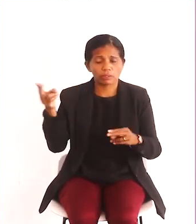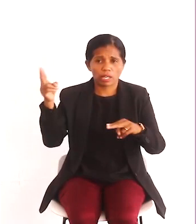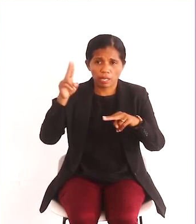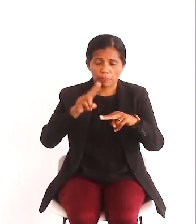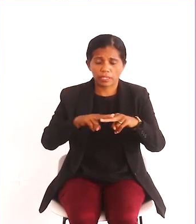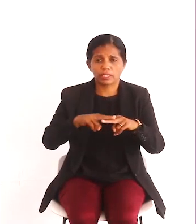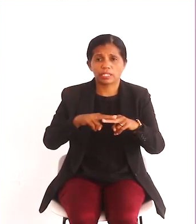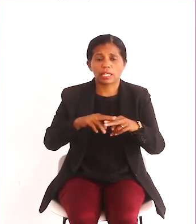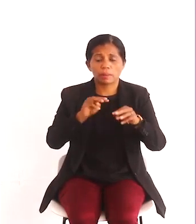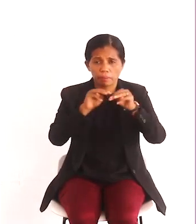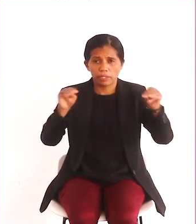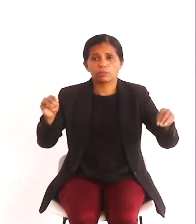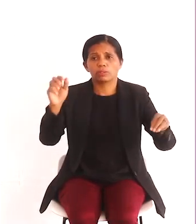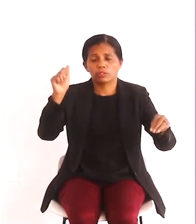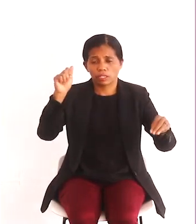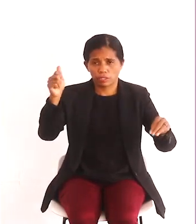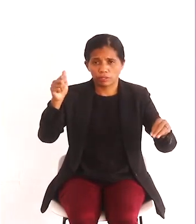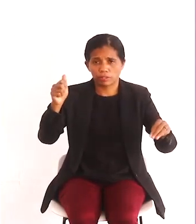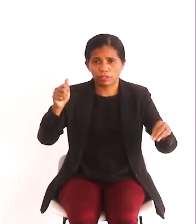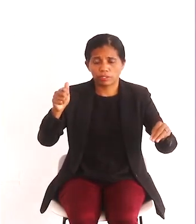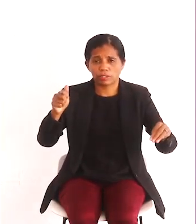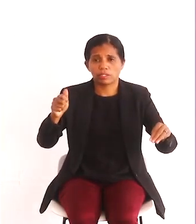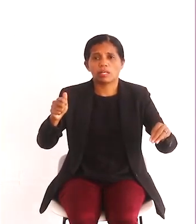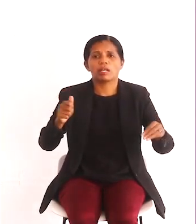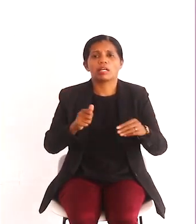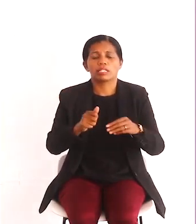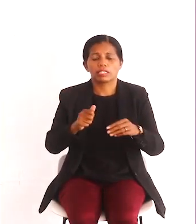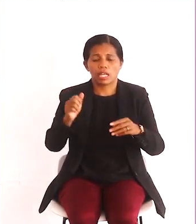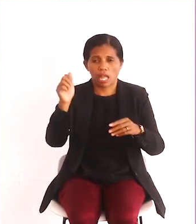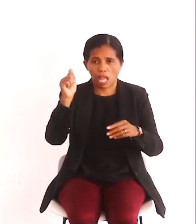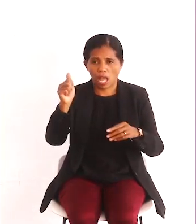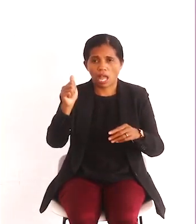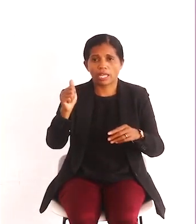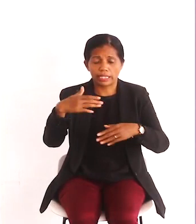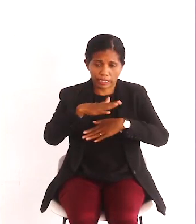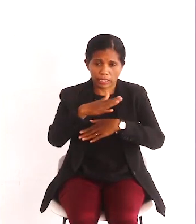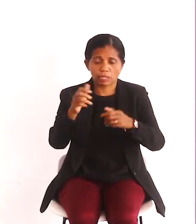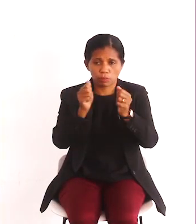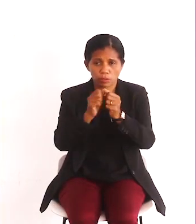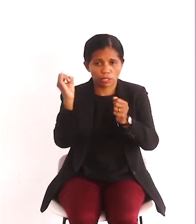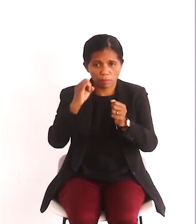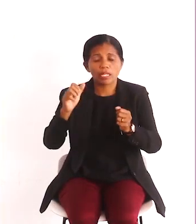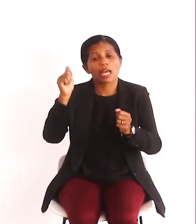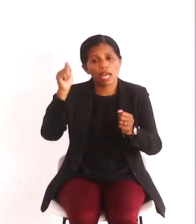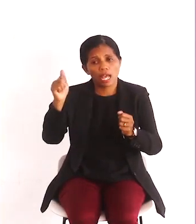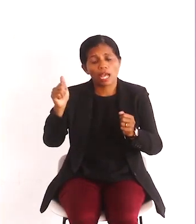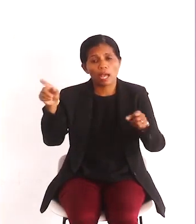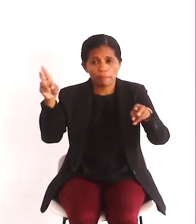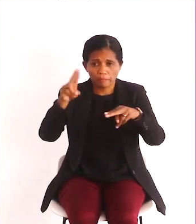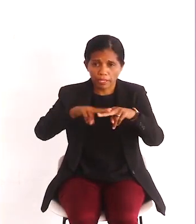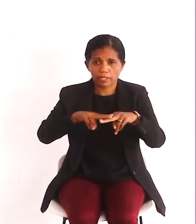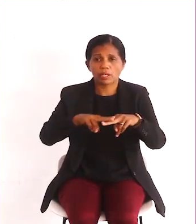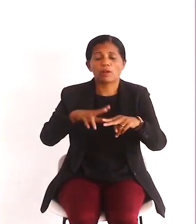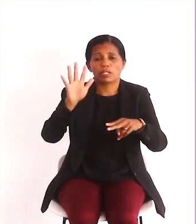sentimetro sanulu. Nebe mak distansia entre ikan iha figura A no beleten, aumenta ho sentimetro lima nebe